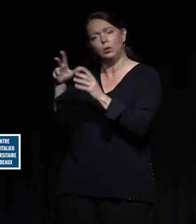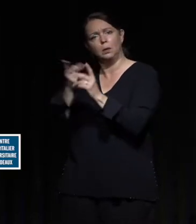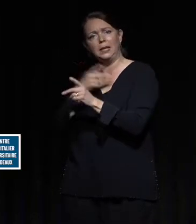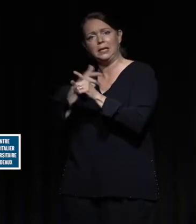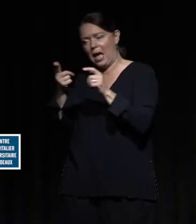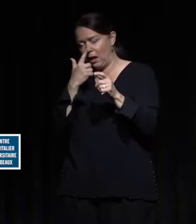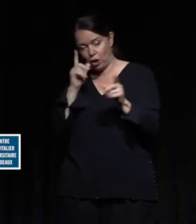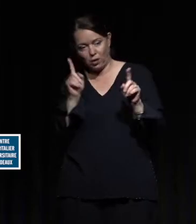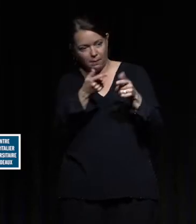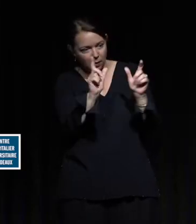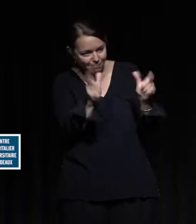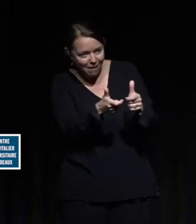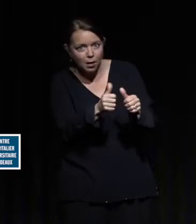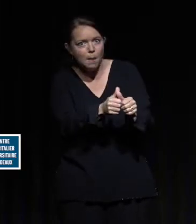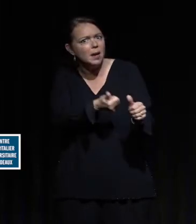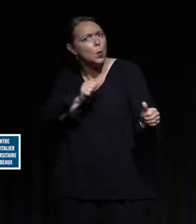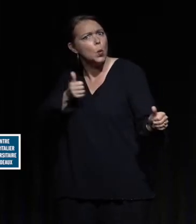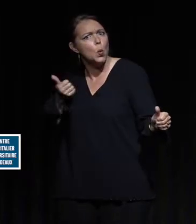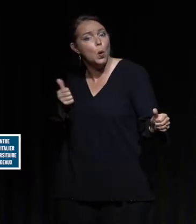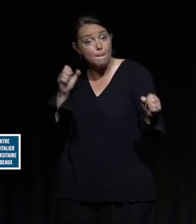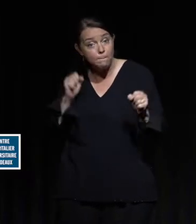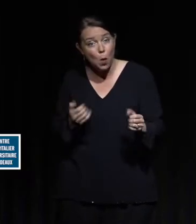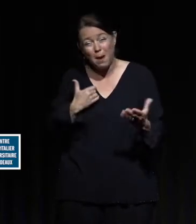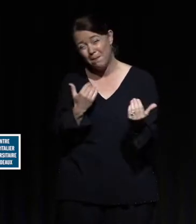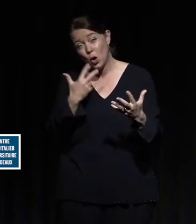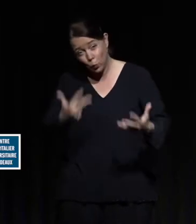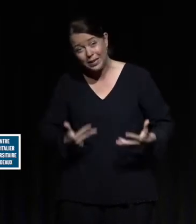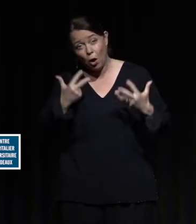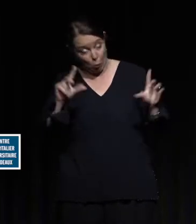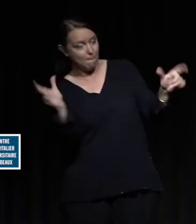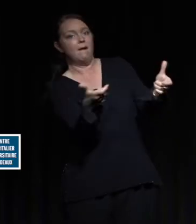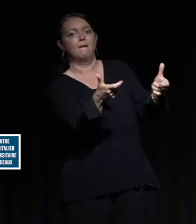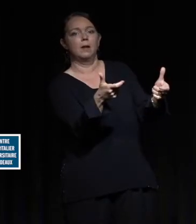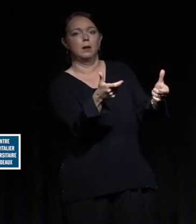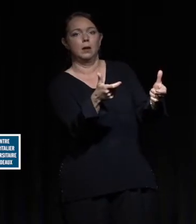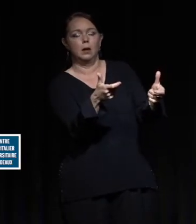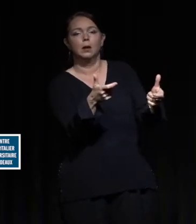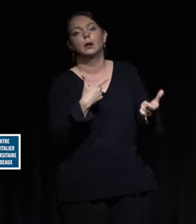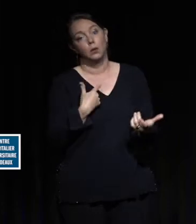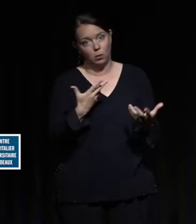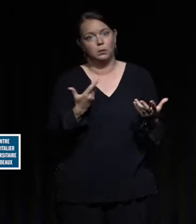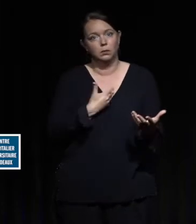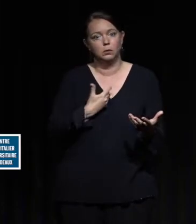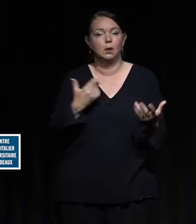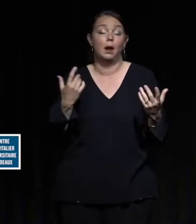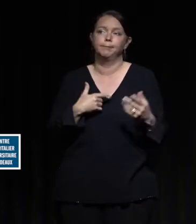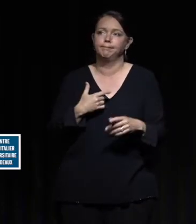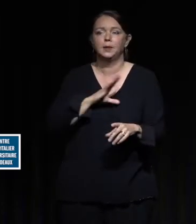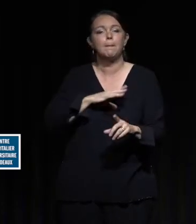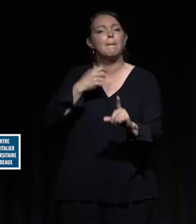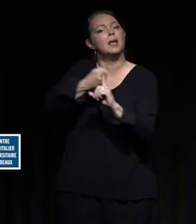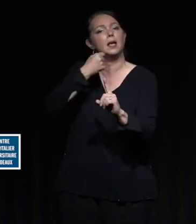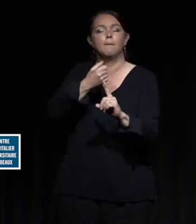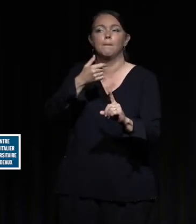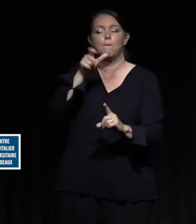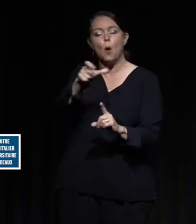retard diagnostique fréquent qui peut aller jusqu'à 8 ans. Et ça a été à l'origine, entre guillemets, des combats, même si je n'aime pas ce mot, des